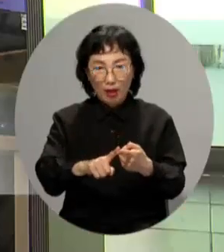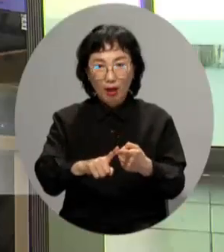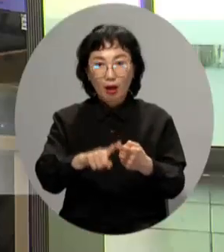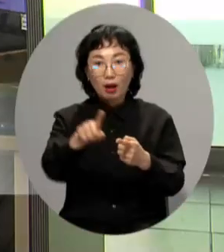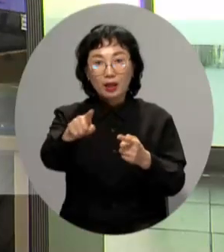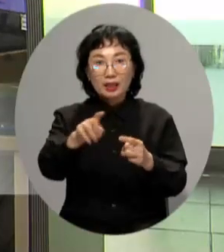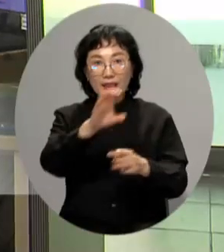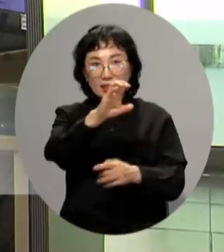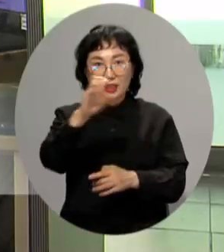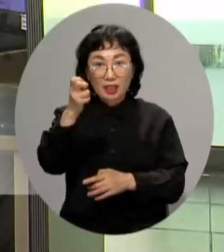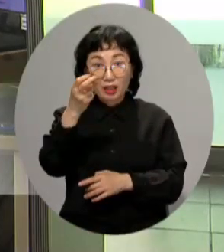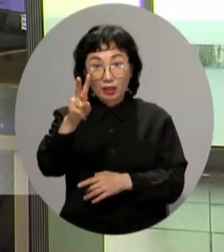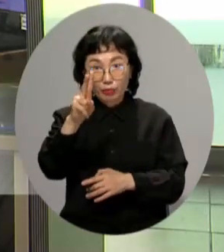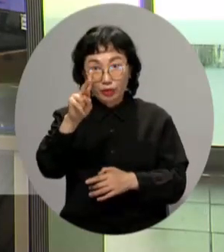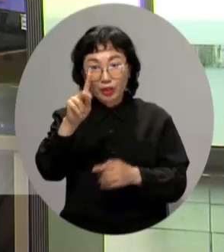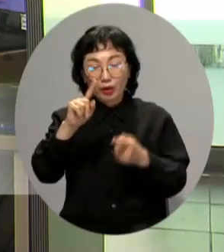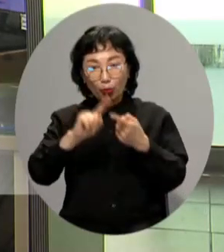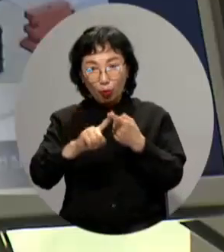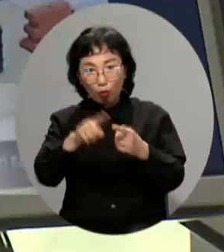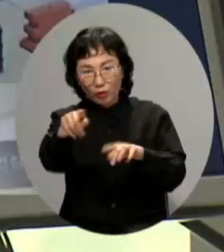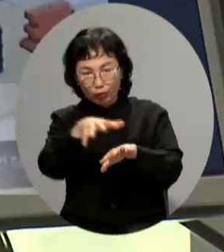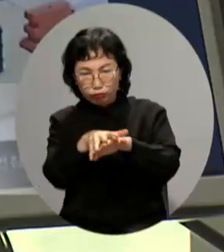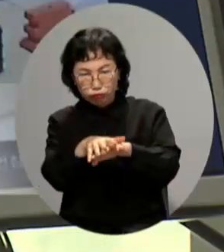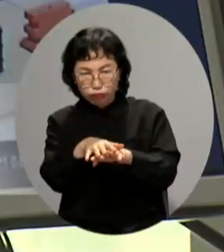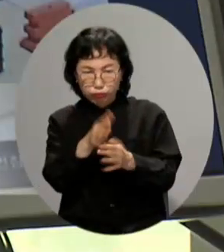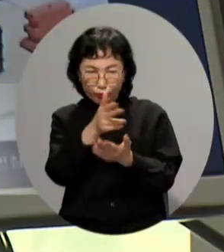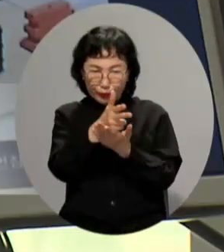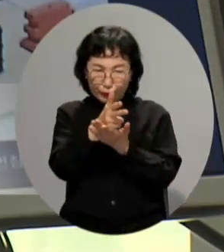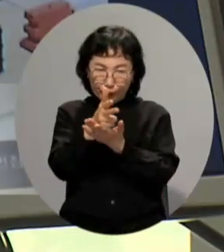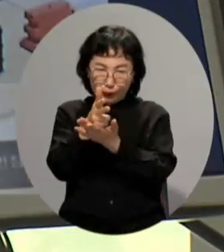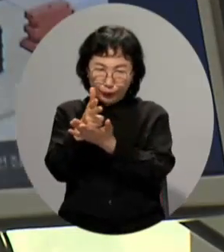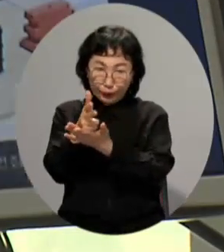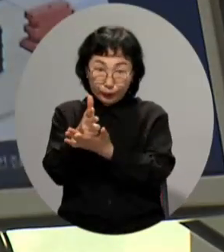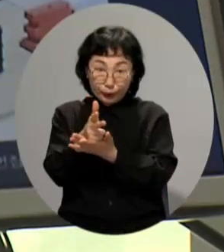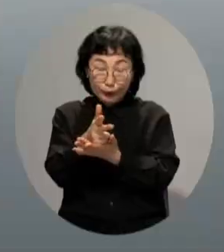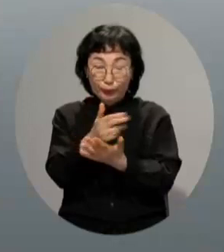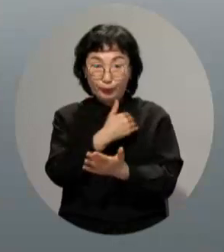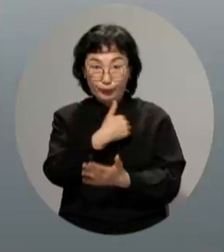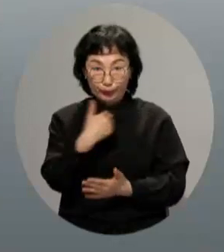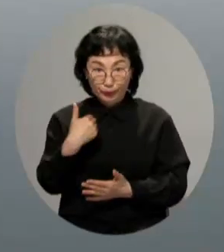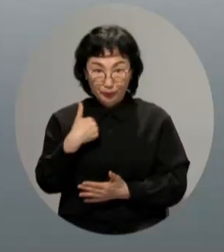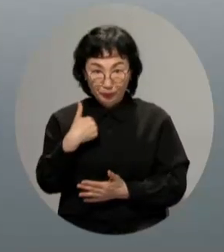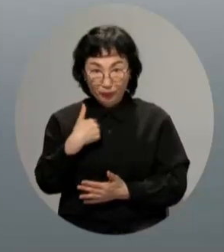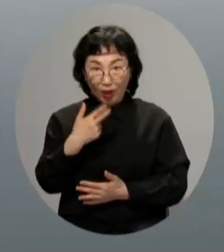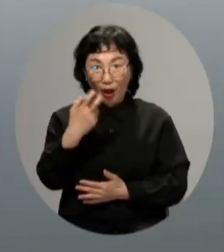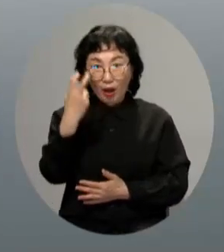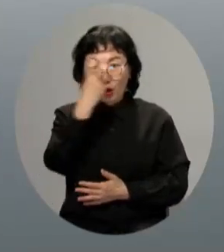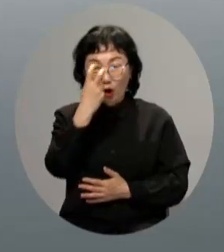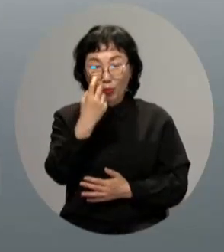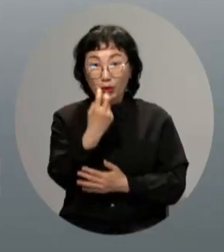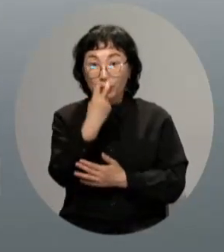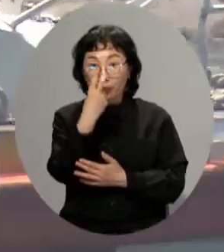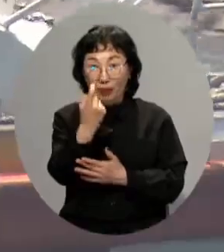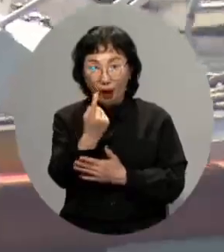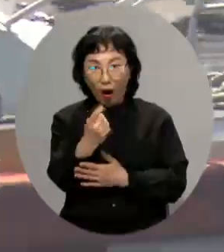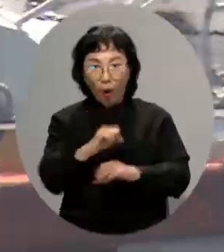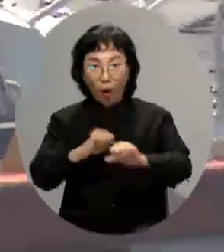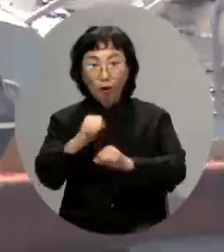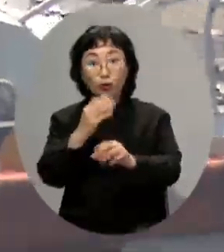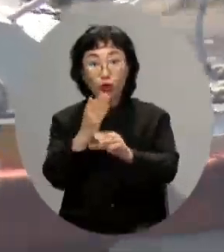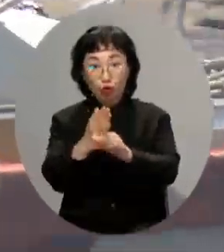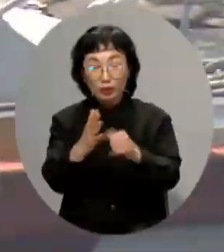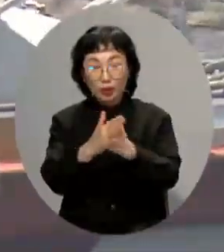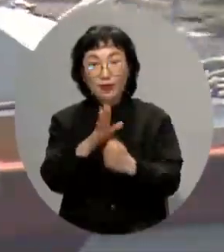내부 cctv를 통해 해당 부도를 24시간 관찰할 수 있고 경비정이 수시로 경비활동을 벌이고 있어